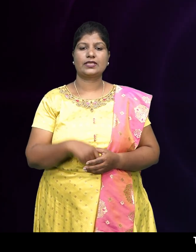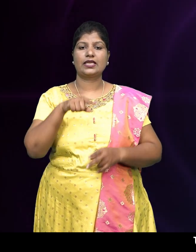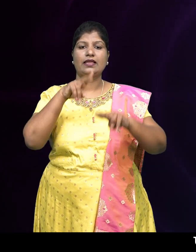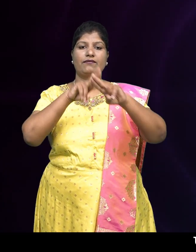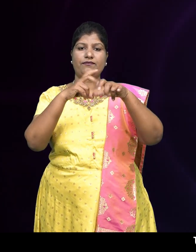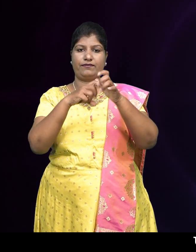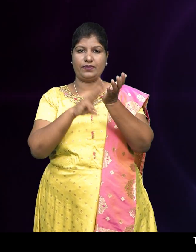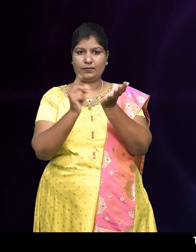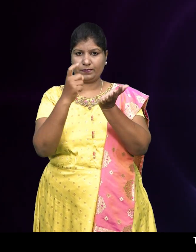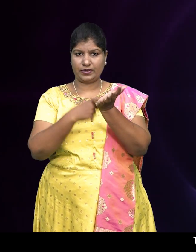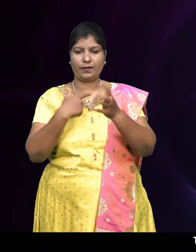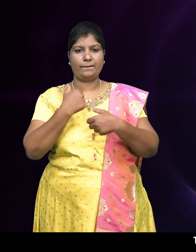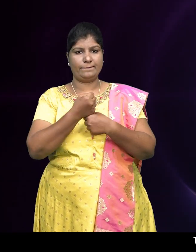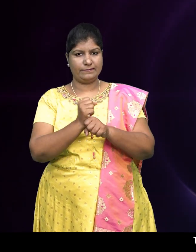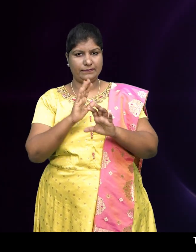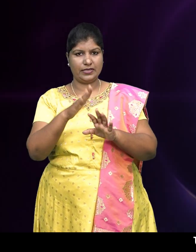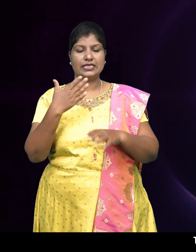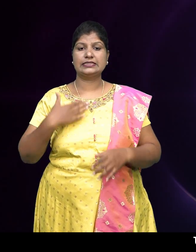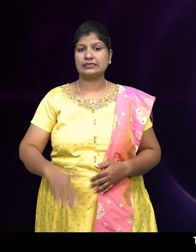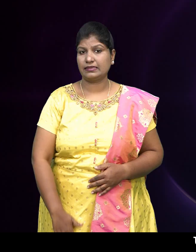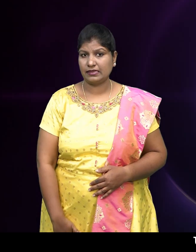फेमर मांडीचे हाड बनवते.